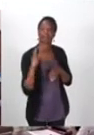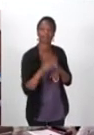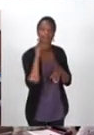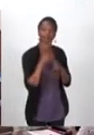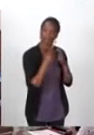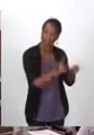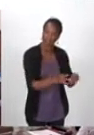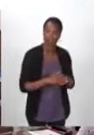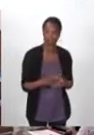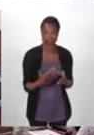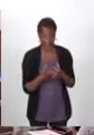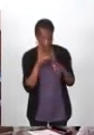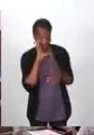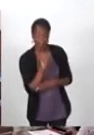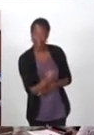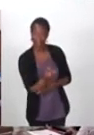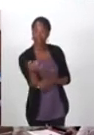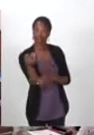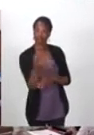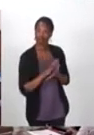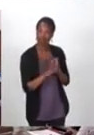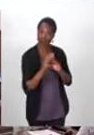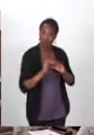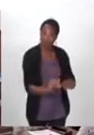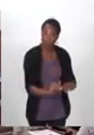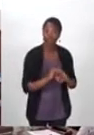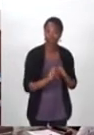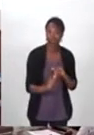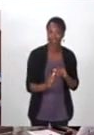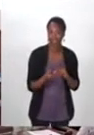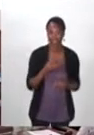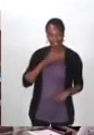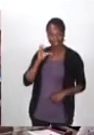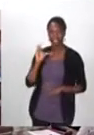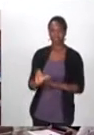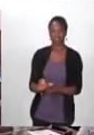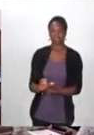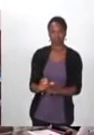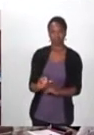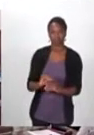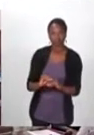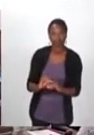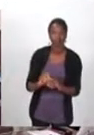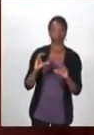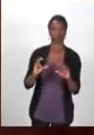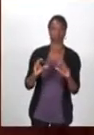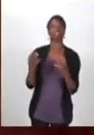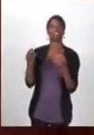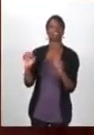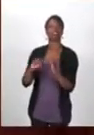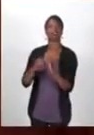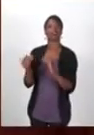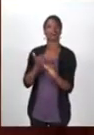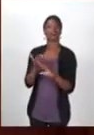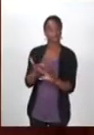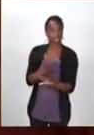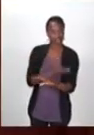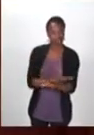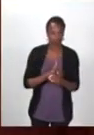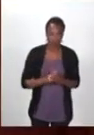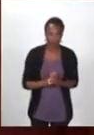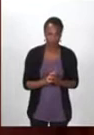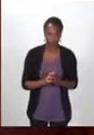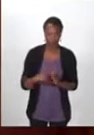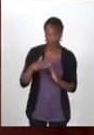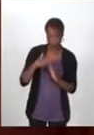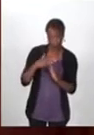traduisent par un taux de réalisation, vous l'avez vu, de nos investissements supérieur de 10 points à celui de l'ancienne mandature. Ce compte